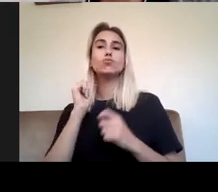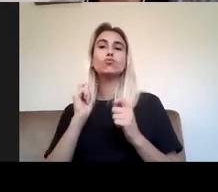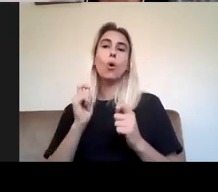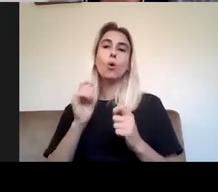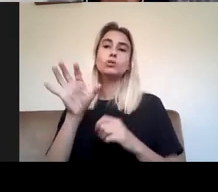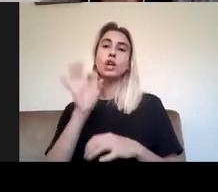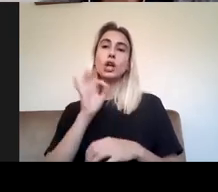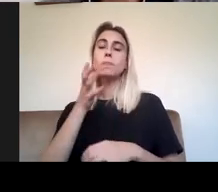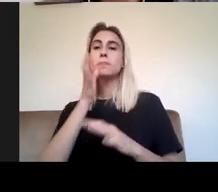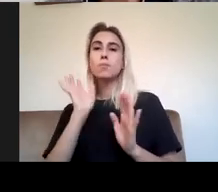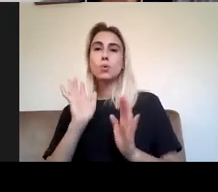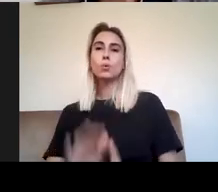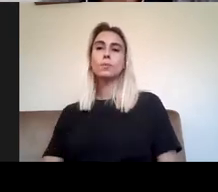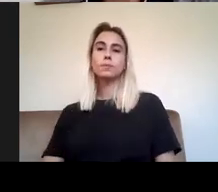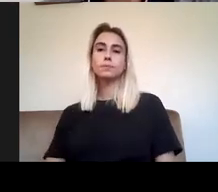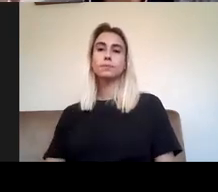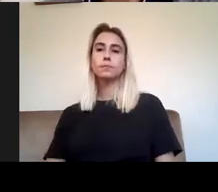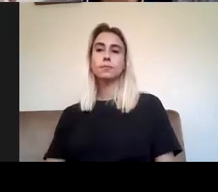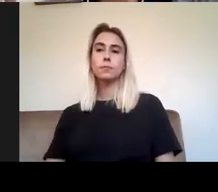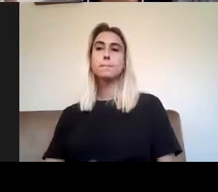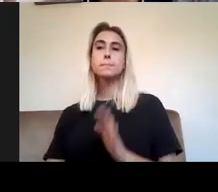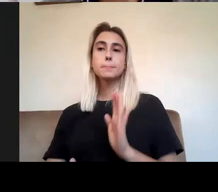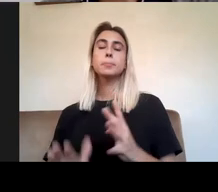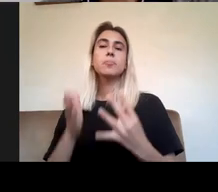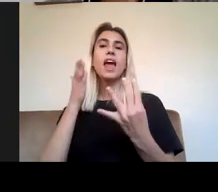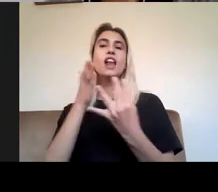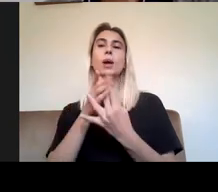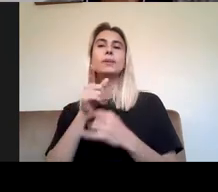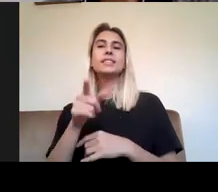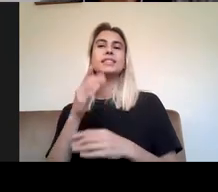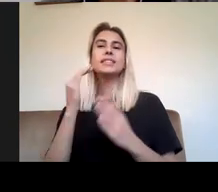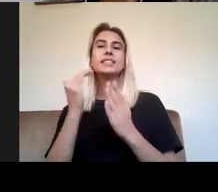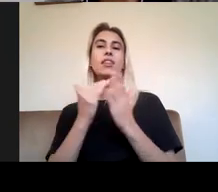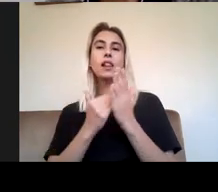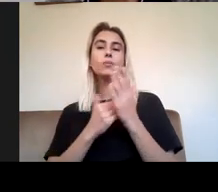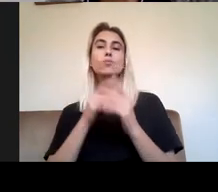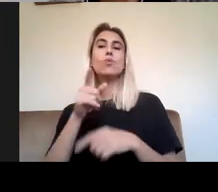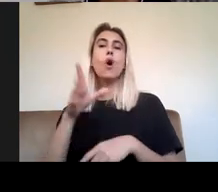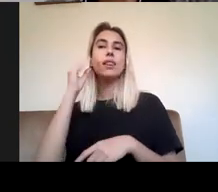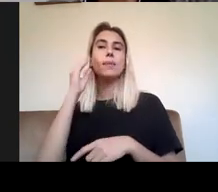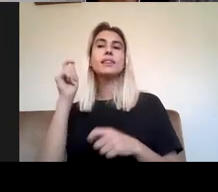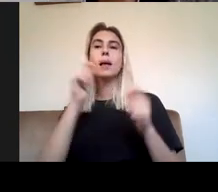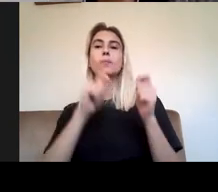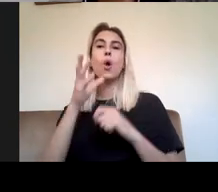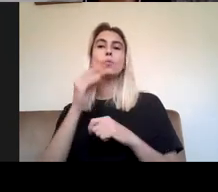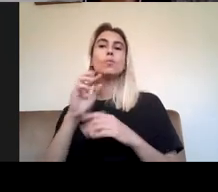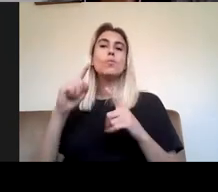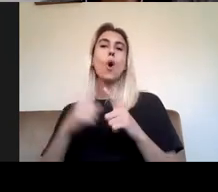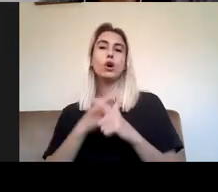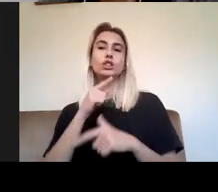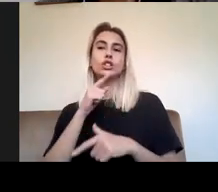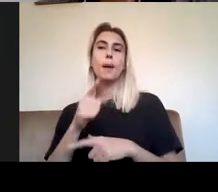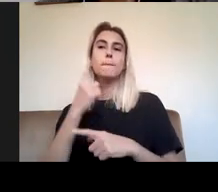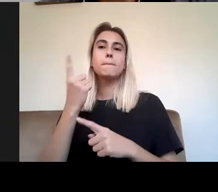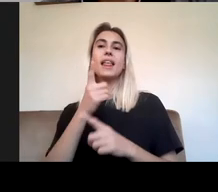bilmiyorum açıkçası. Ama burada erişilebilirlik standartlarının ve bu anlamdaki yapılmış olan projelerde bir